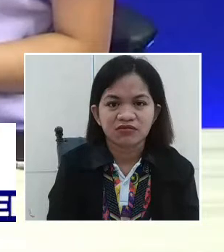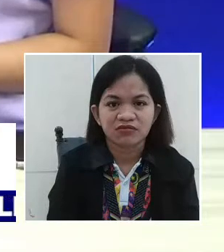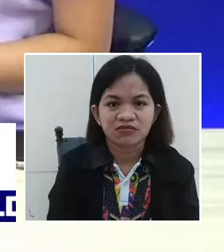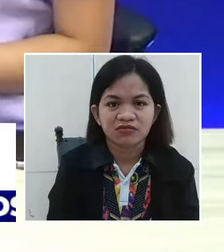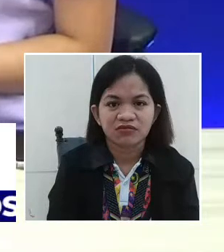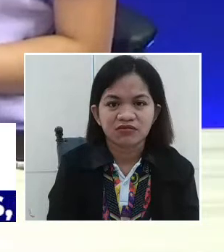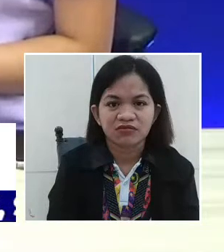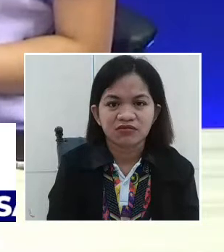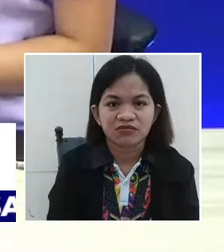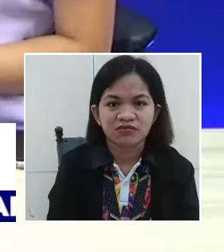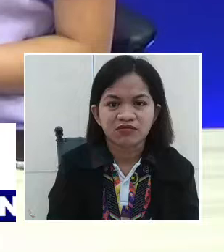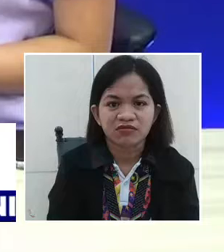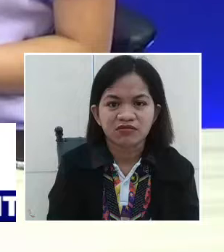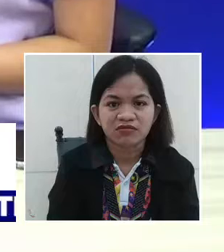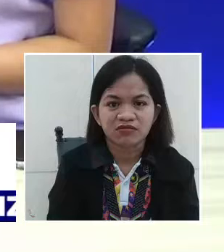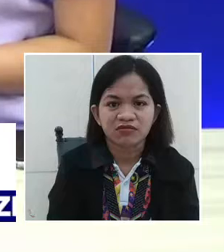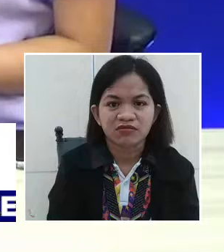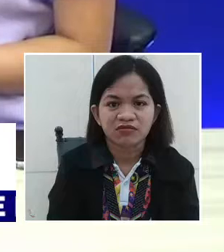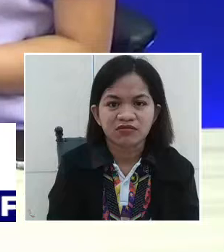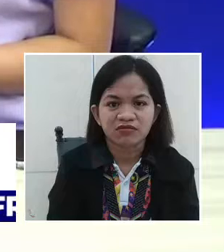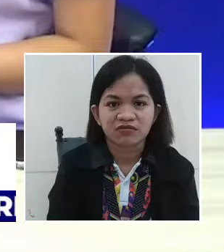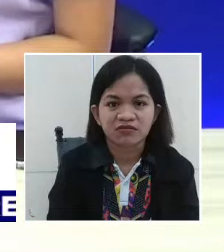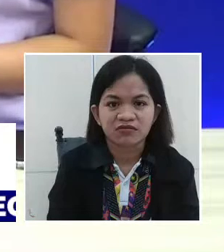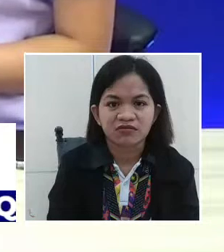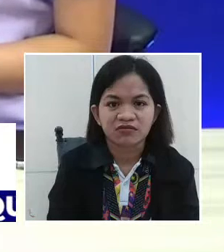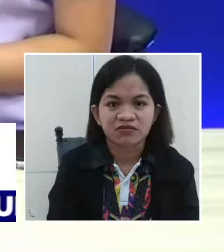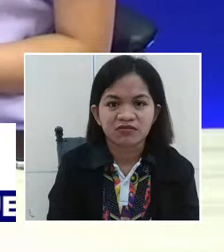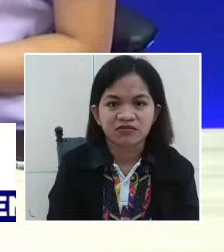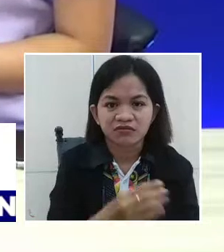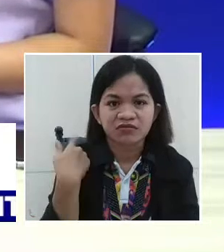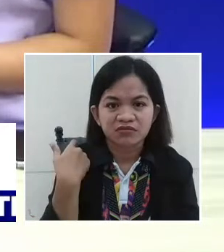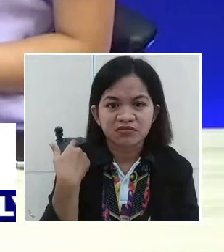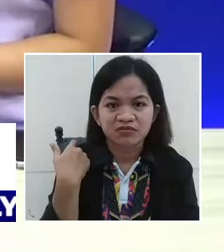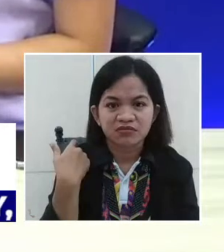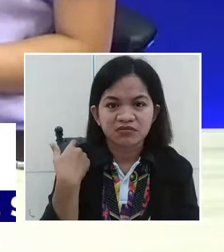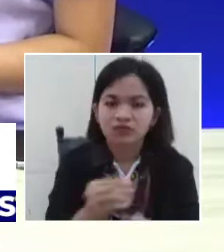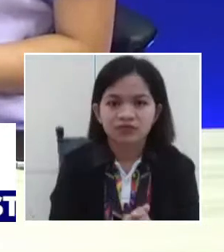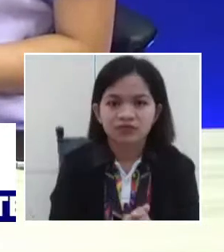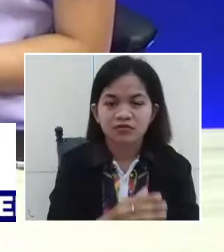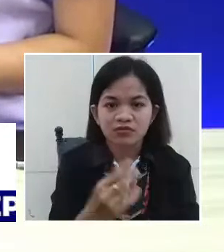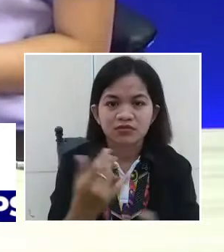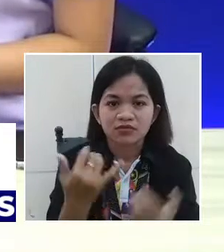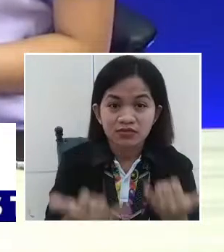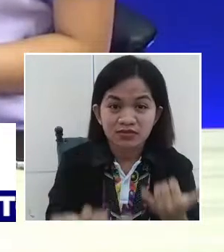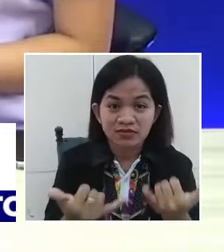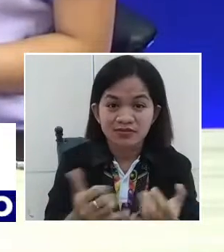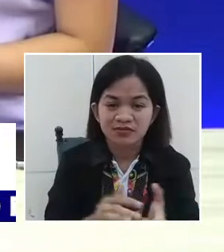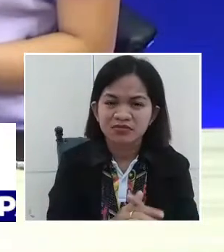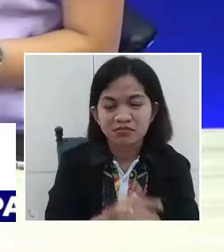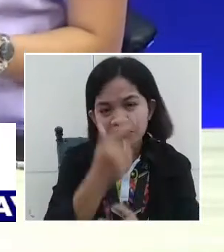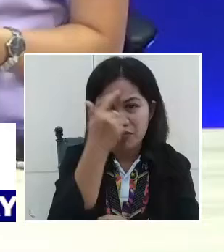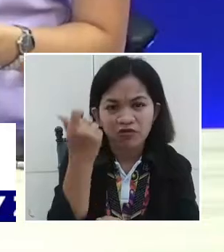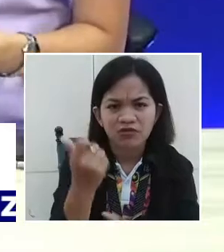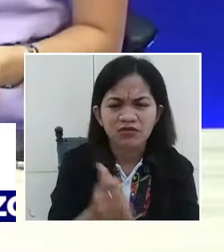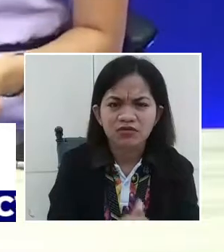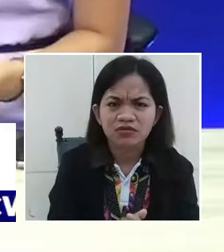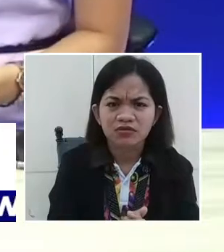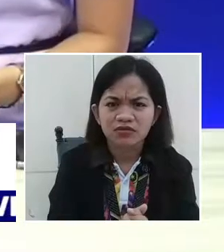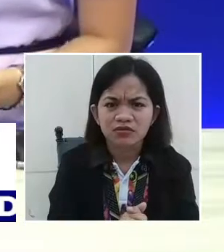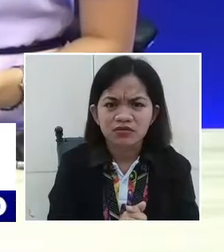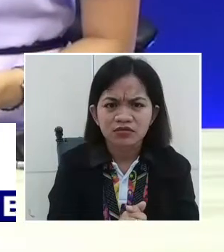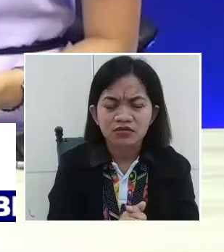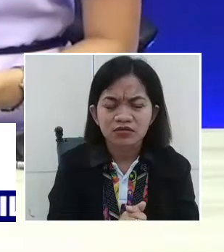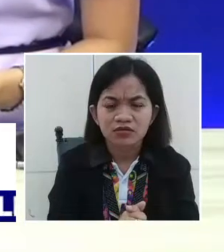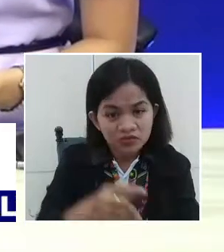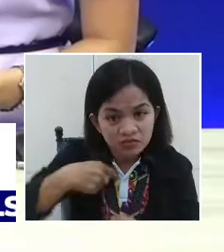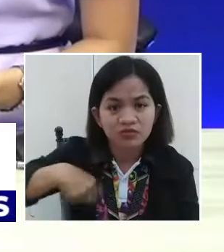sa ang mangyayari, umiikot ang mga may kapansanan at sa amin ho, kung saan nila pwedeng